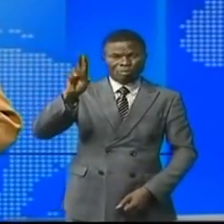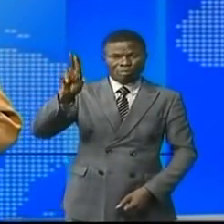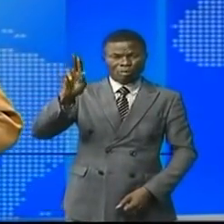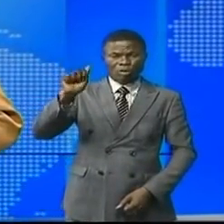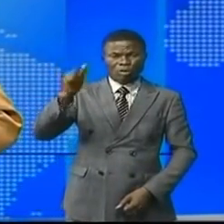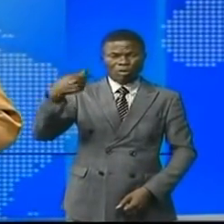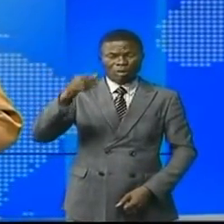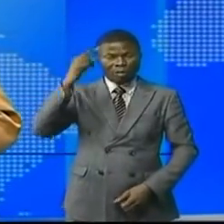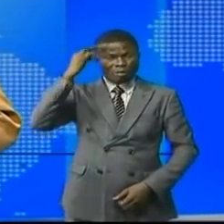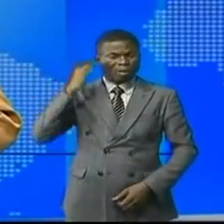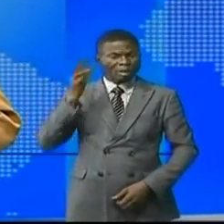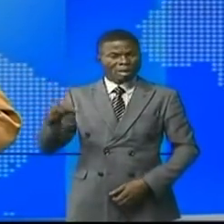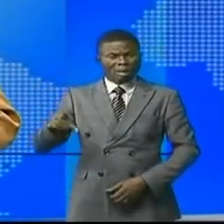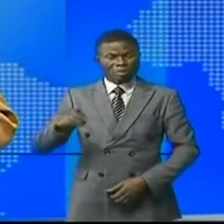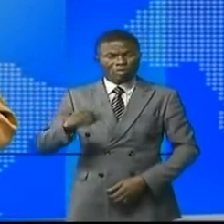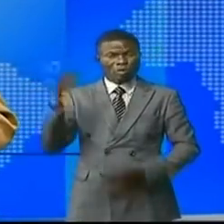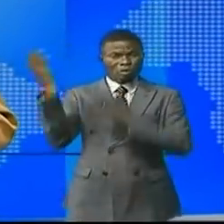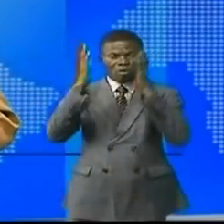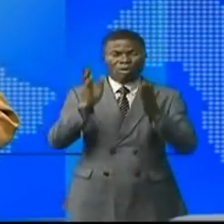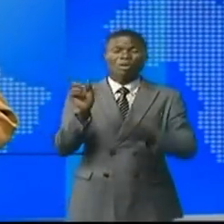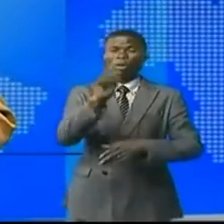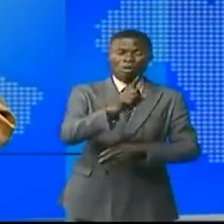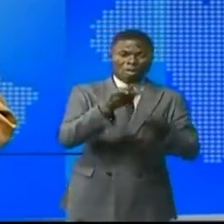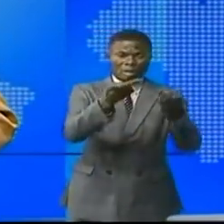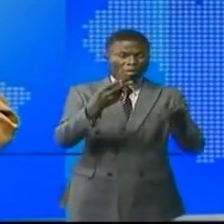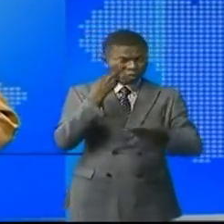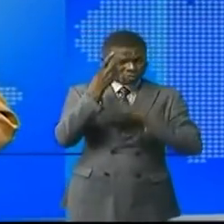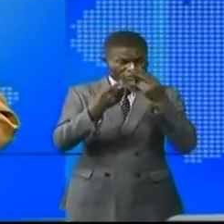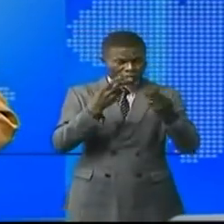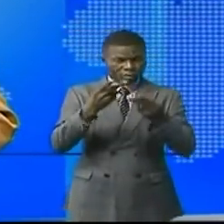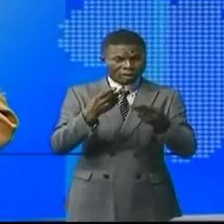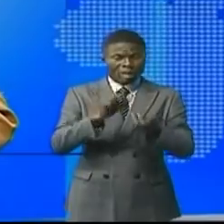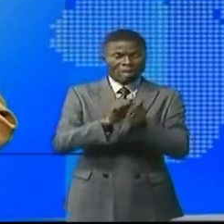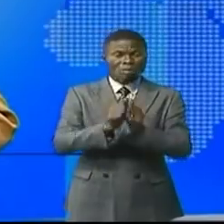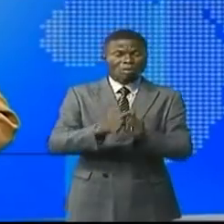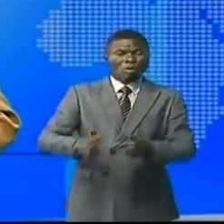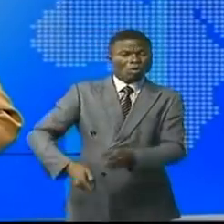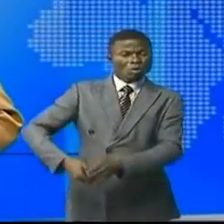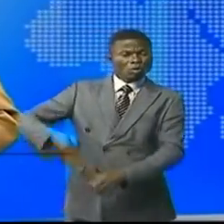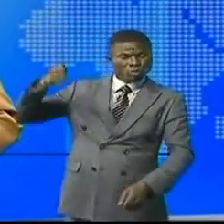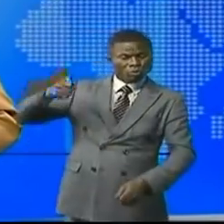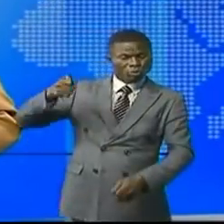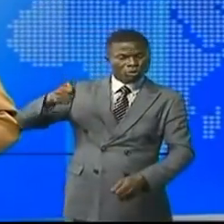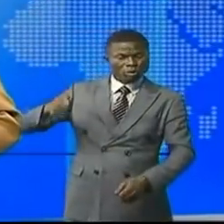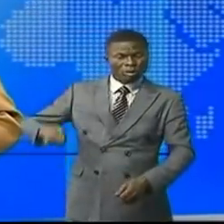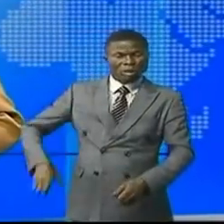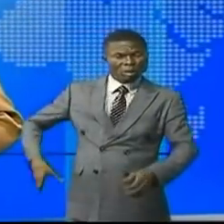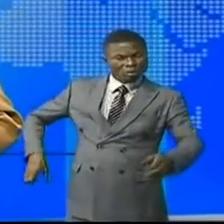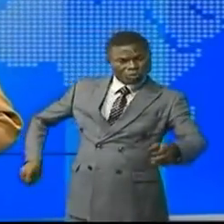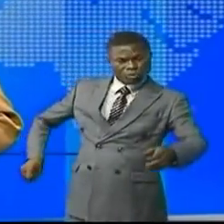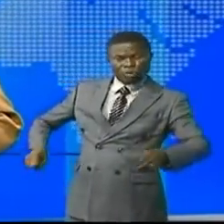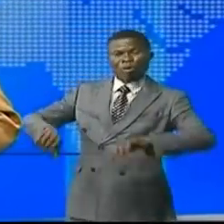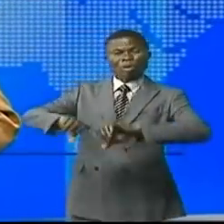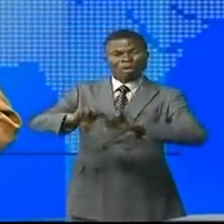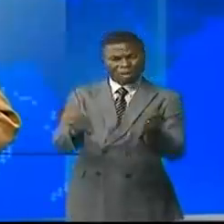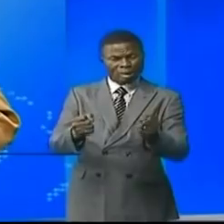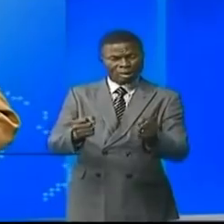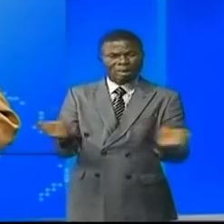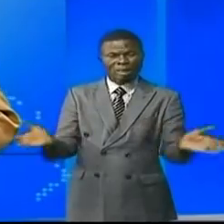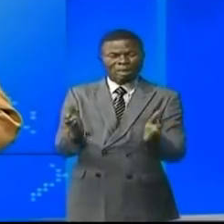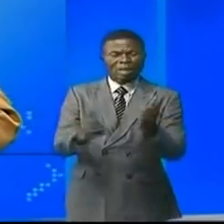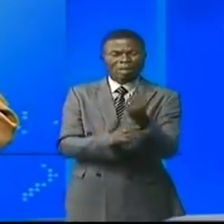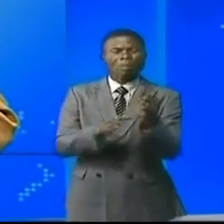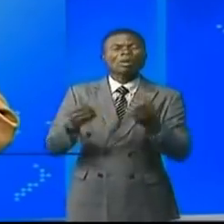provincial des Transports a effectué une descente sur les lieux du drame. Amos Mbokoso a reconforté les